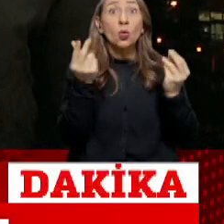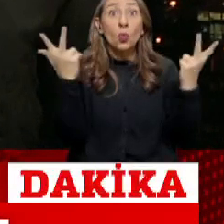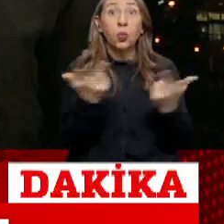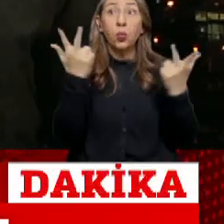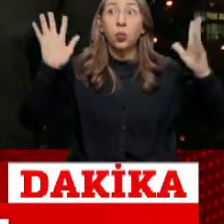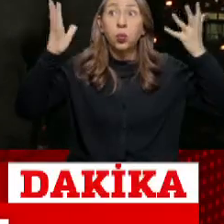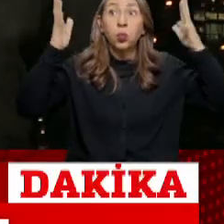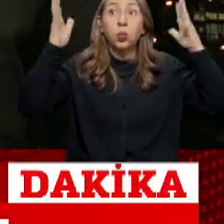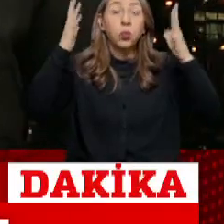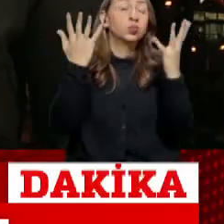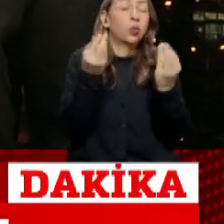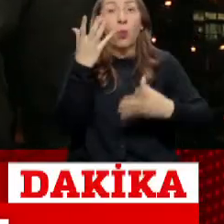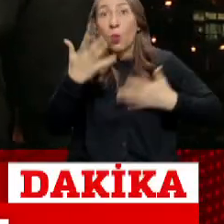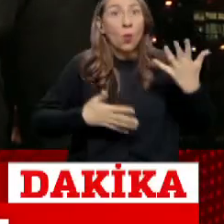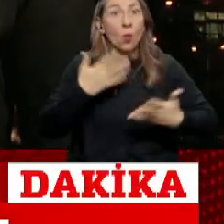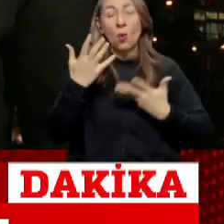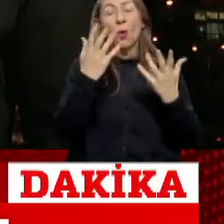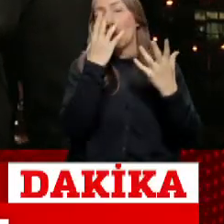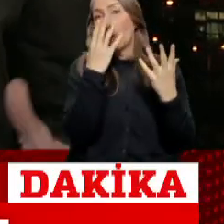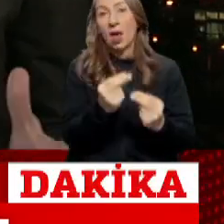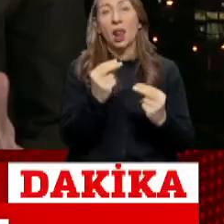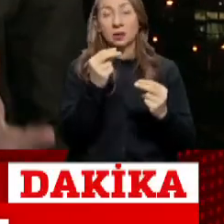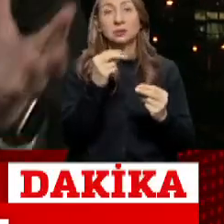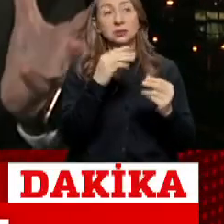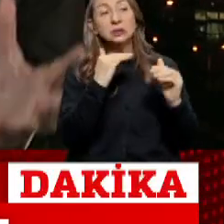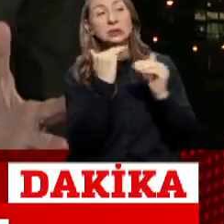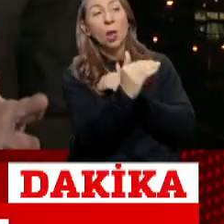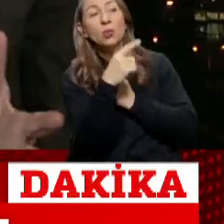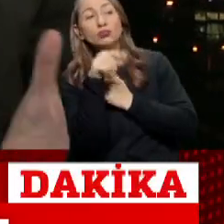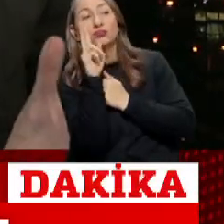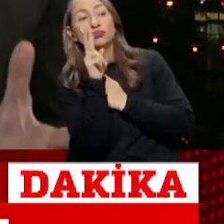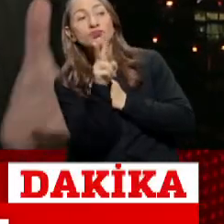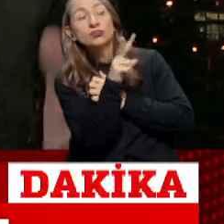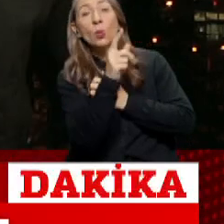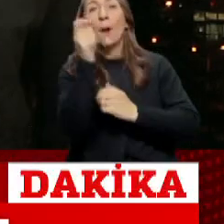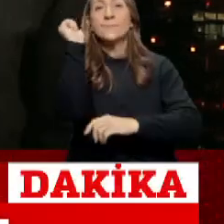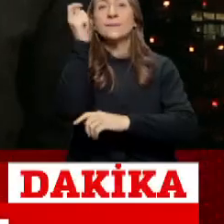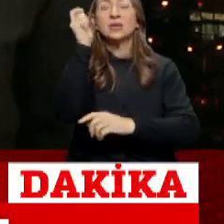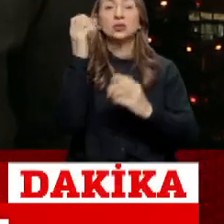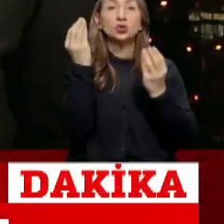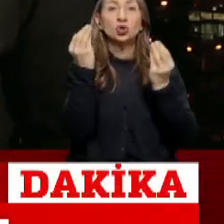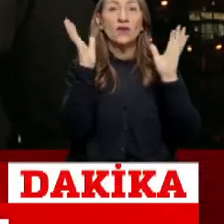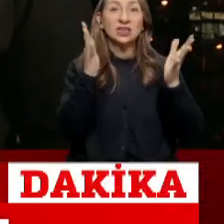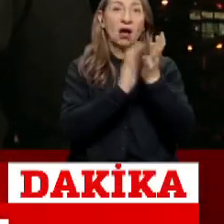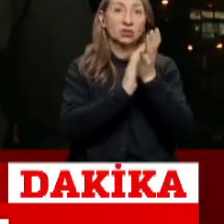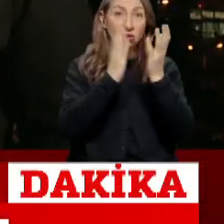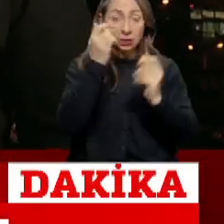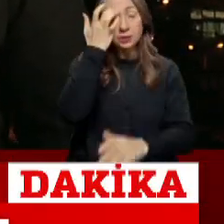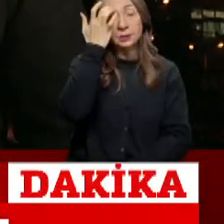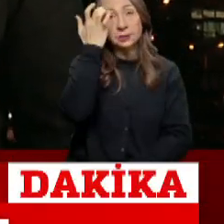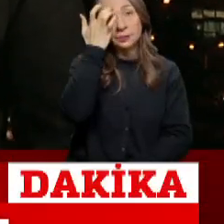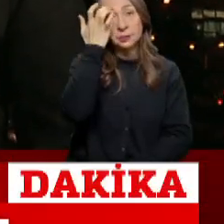bir başka yoğun ilgi gören ve alkış alan salonun nabzından gördüğümüz, bu eminim ki miting meydanlarında da çok alkış alır.